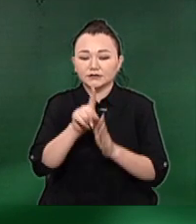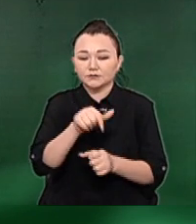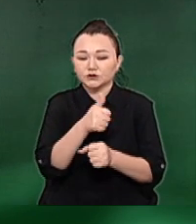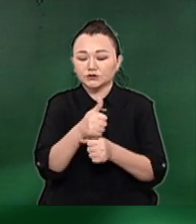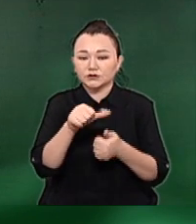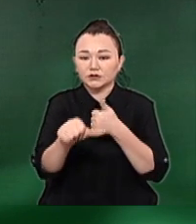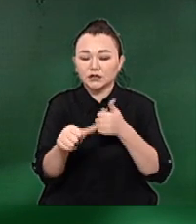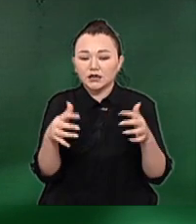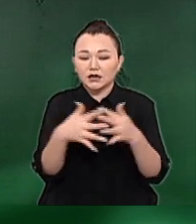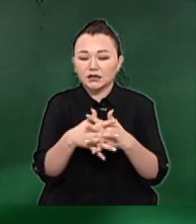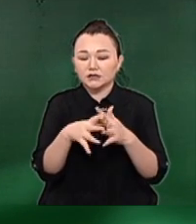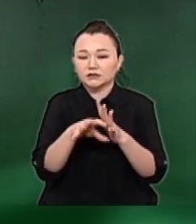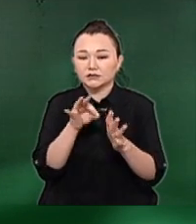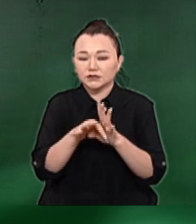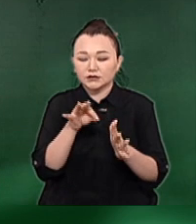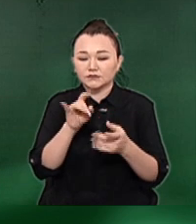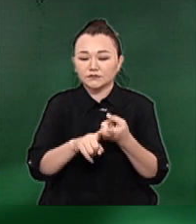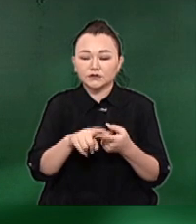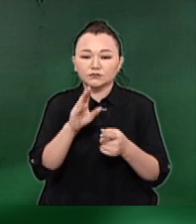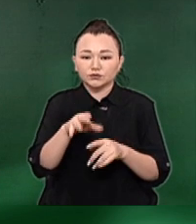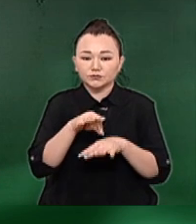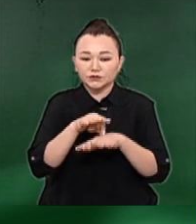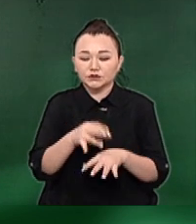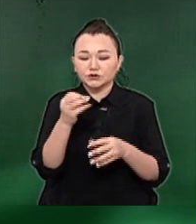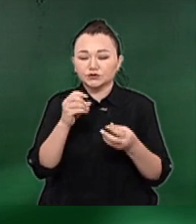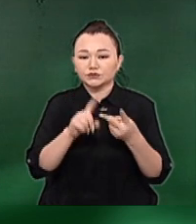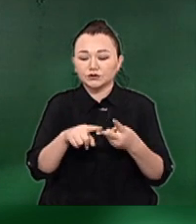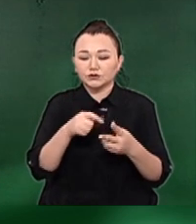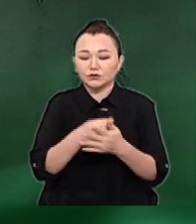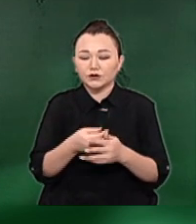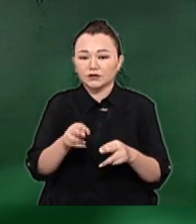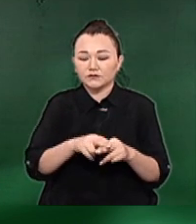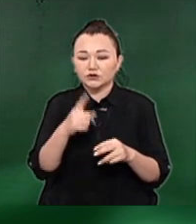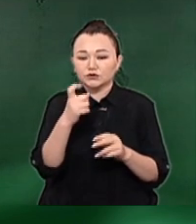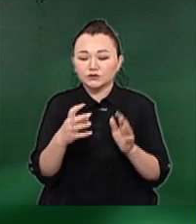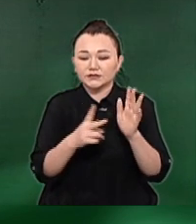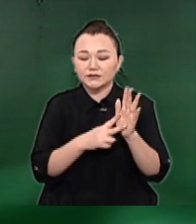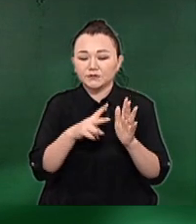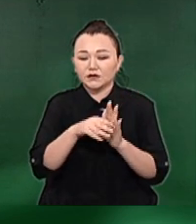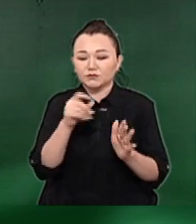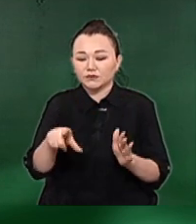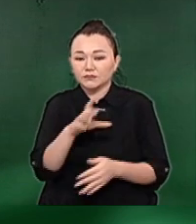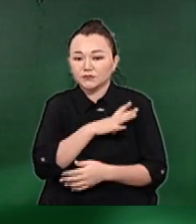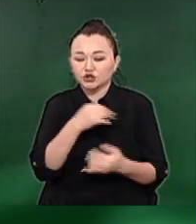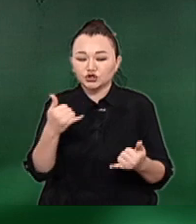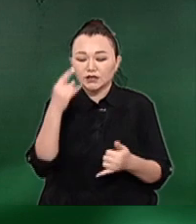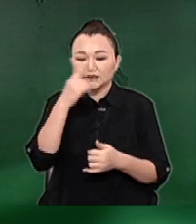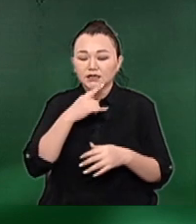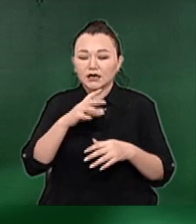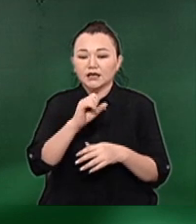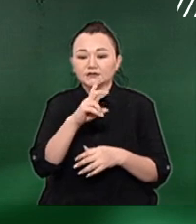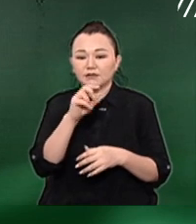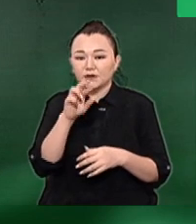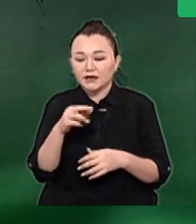ерекшелігі аралас сайлау жүйесі бойынша өтетіндігі болып отыр. Сондай-ақ бұған дейін мәжілісте 107 депутат болса, енді Қазақстан Халқы